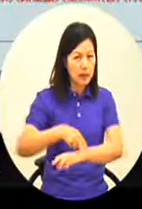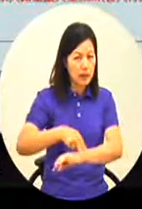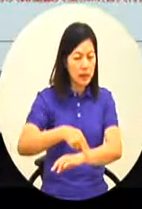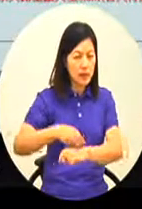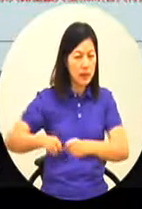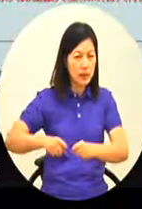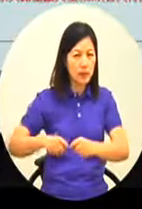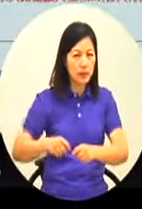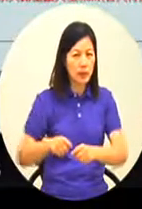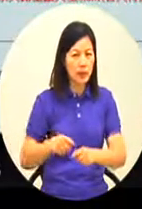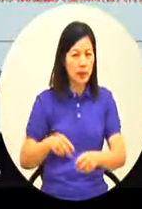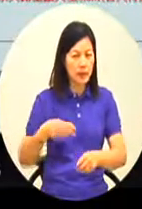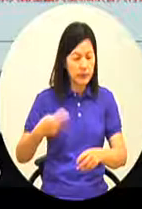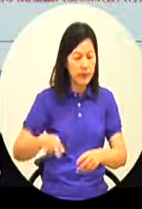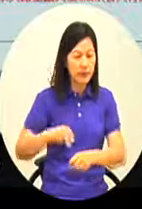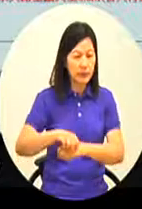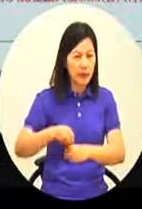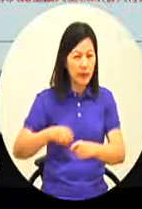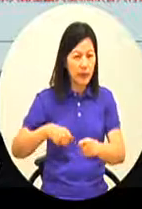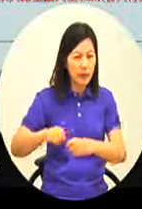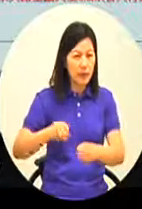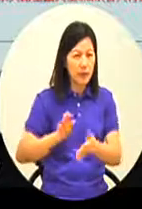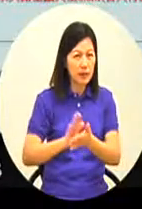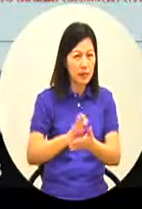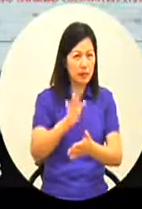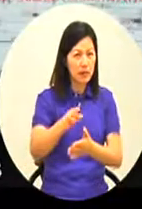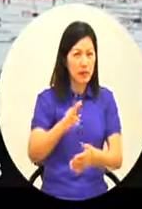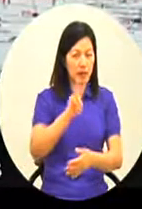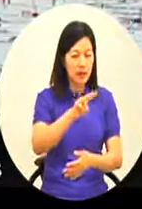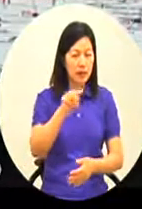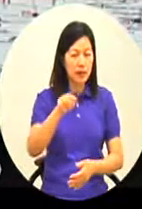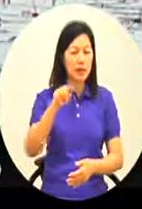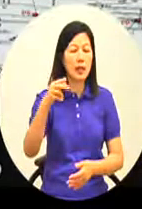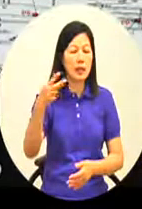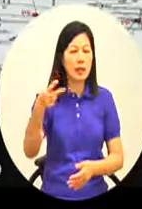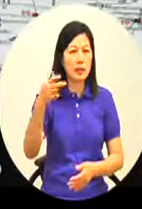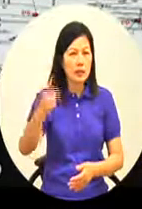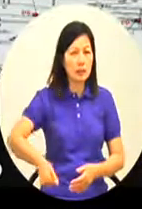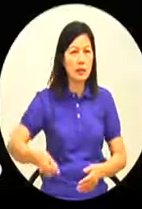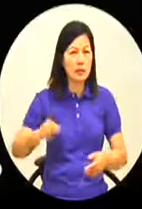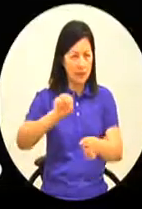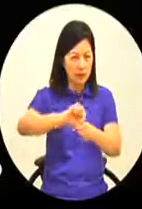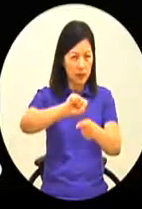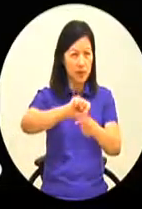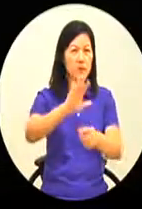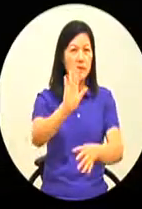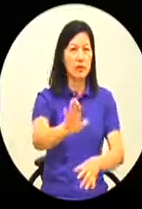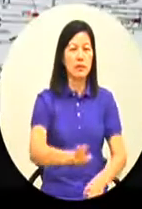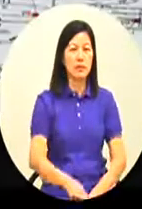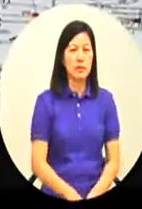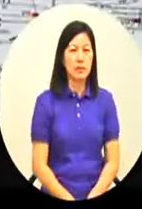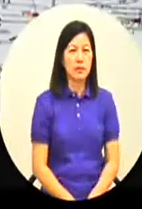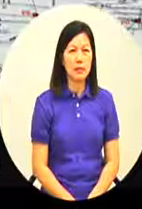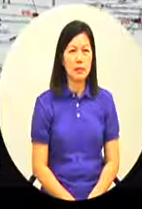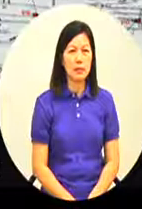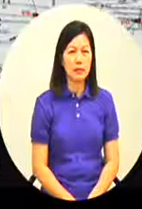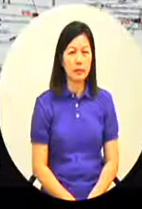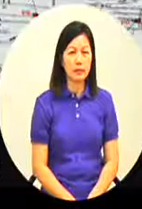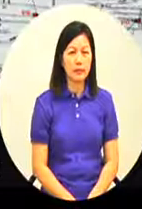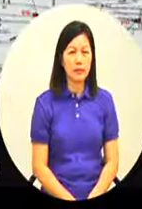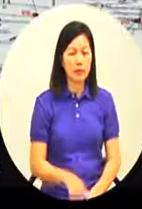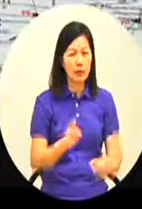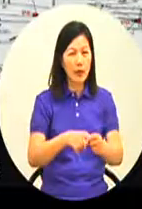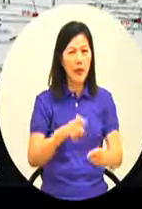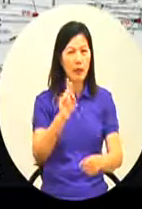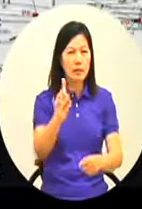加 2.16 亿，但是其实他的目的他是在他这里有写出来，其实他的目的他